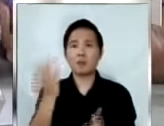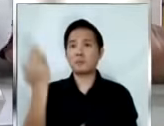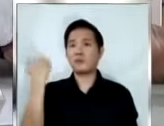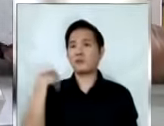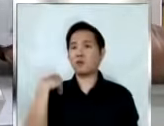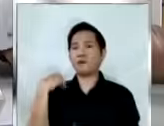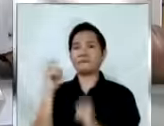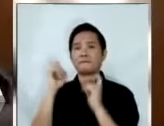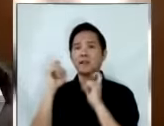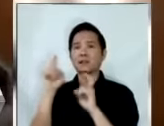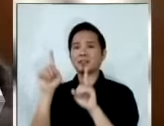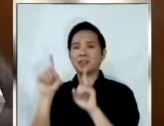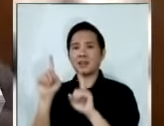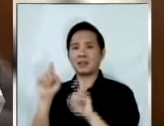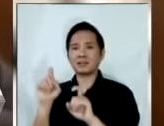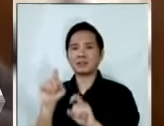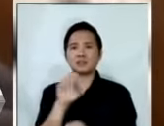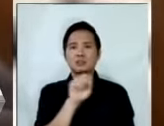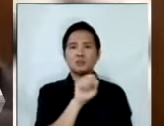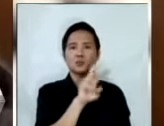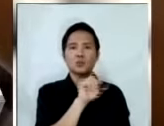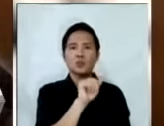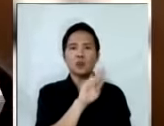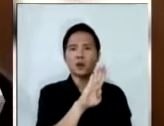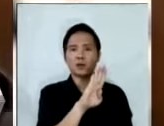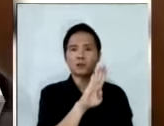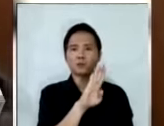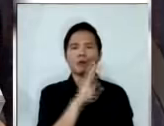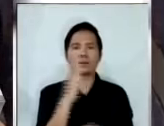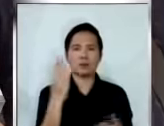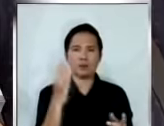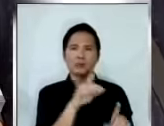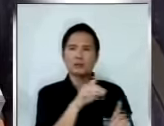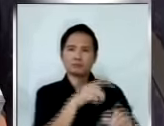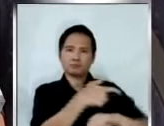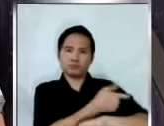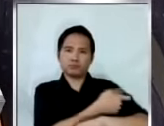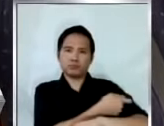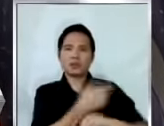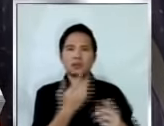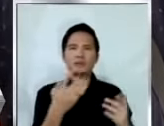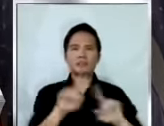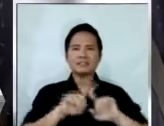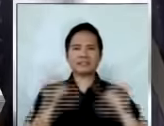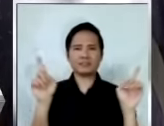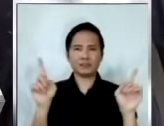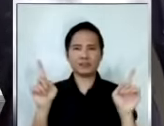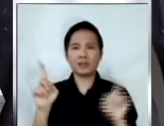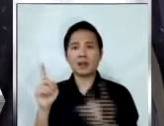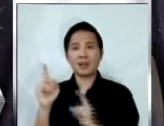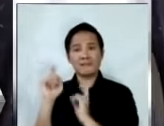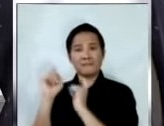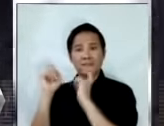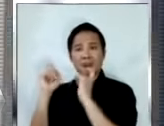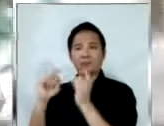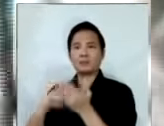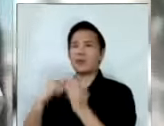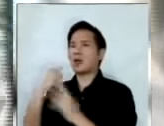rapid at swab test. Sa rapid test, antibody lang ang nadedetect, habang sa swab test, mismong virus ang